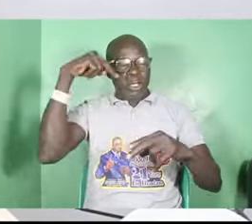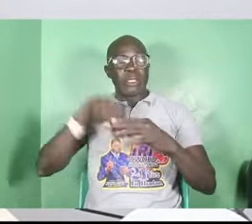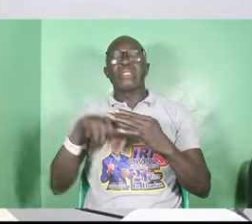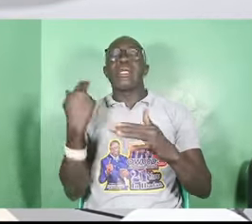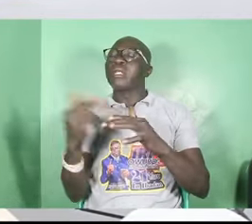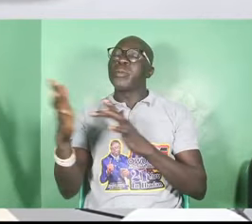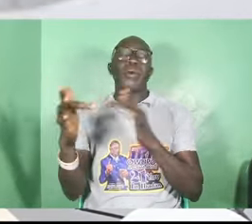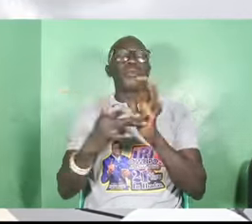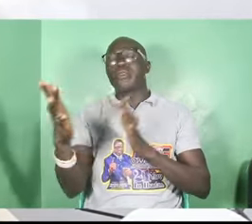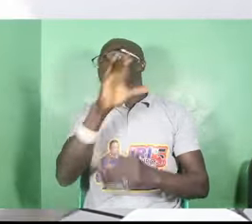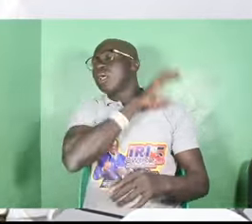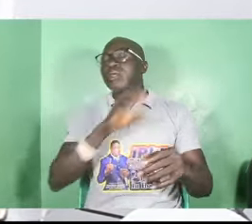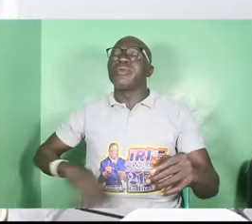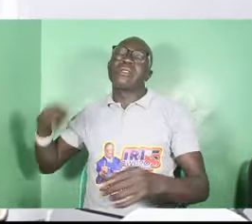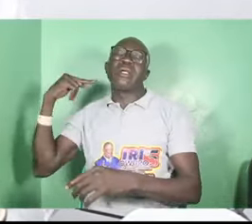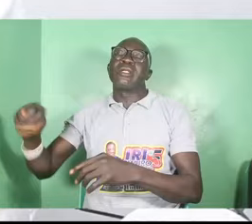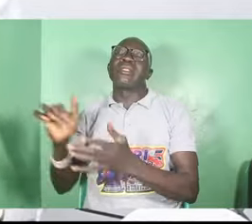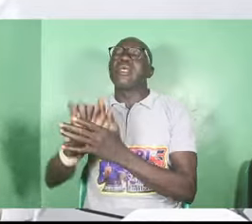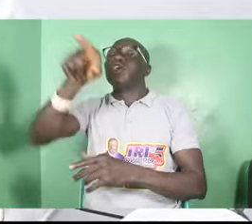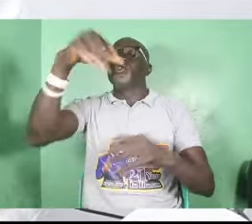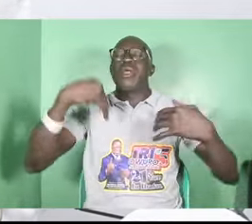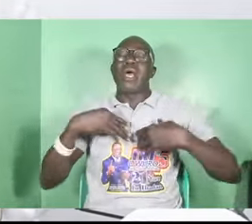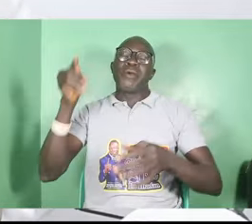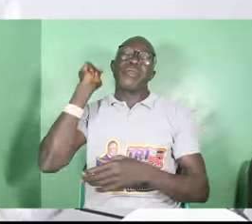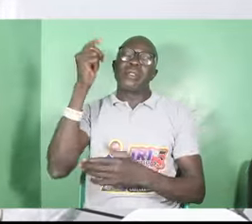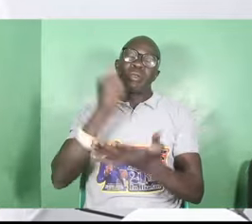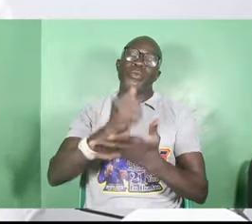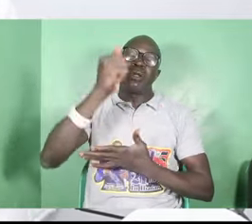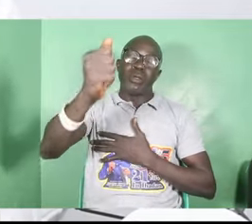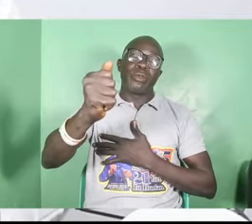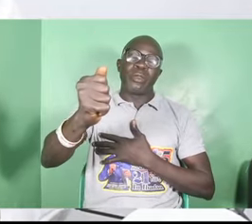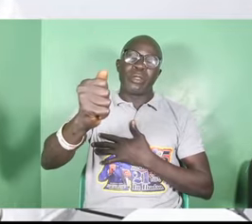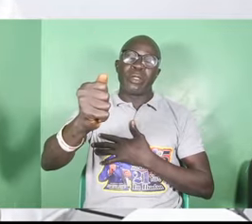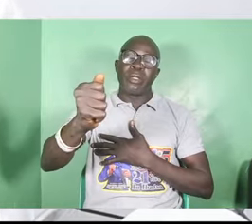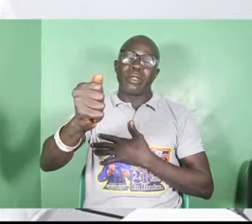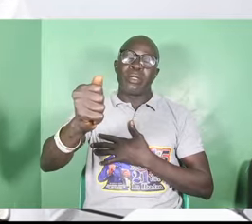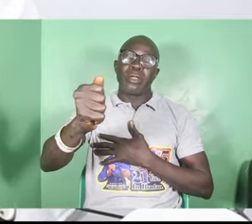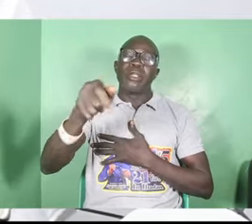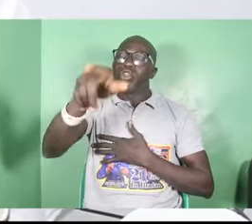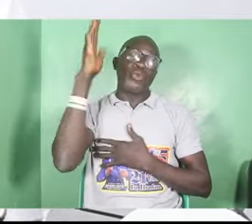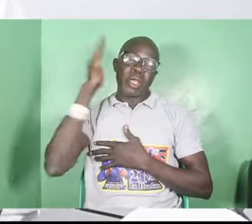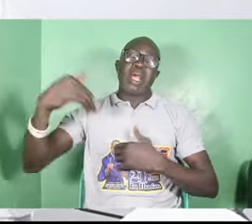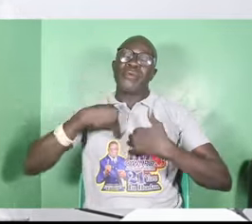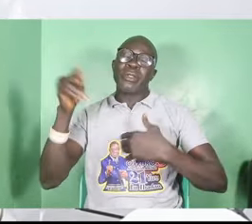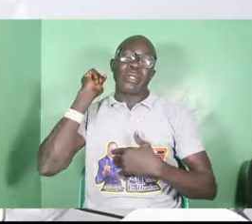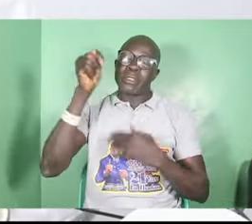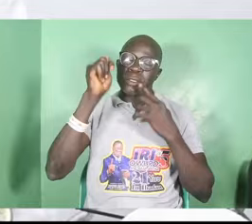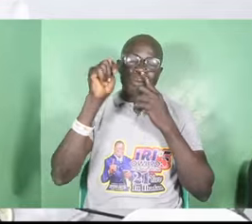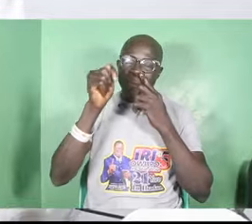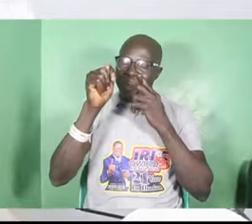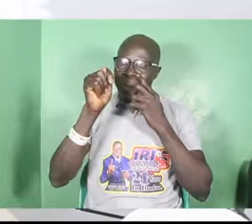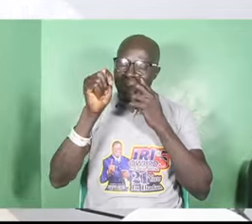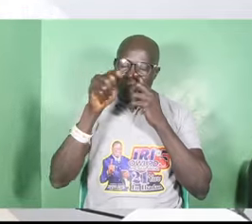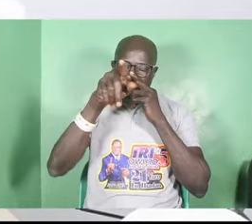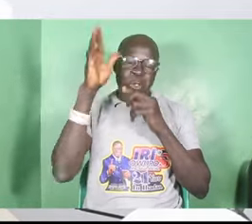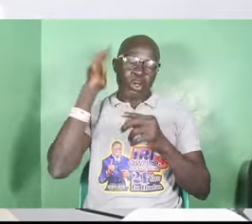oruko jesu ti nazareti ah wa ni testimony amen wa ni testimony amen